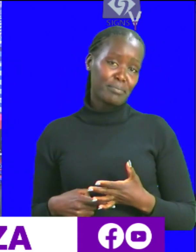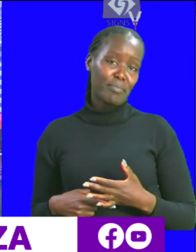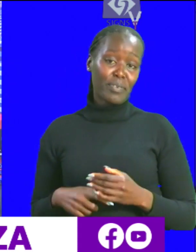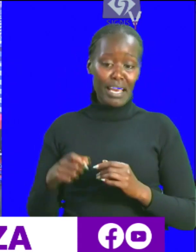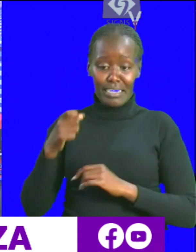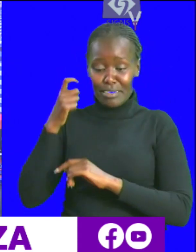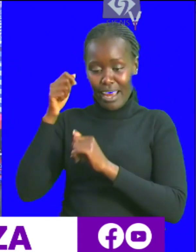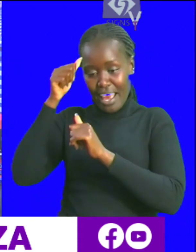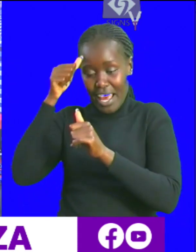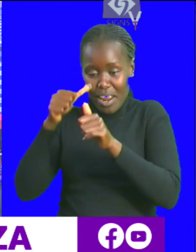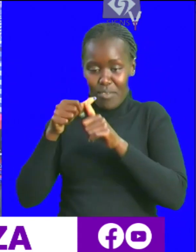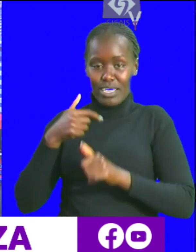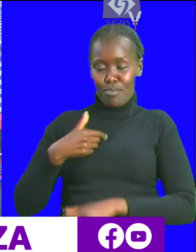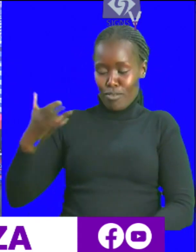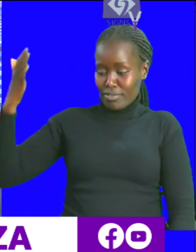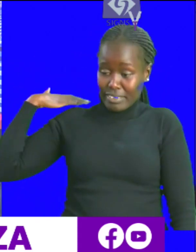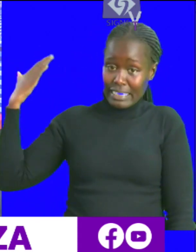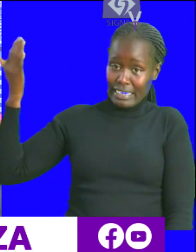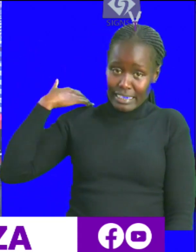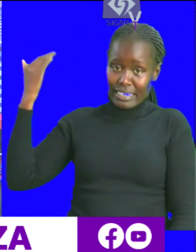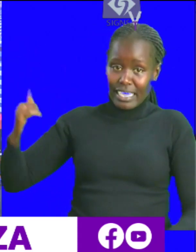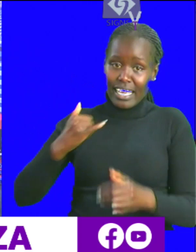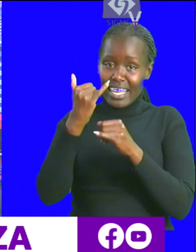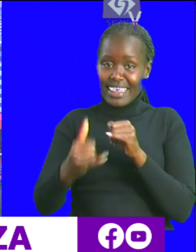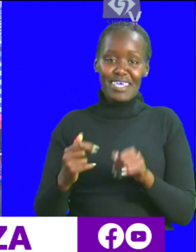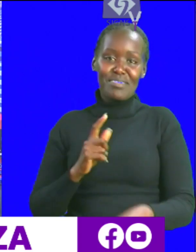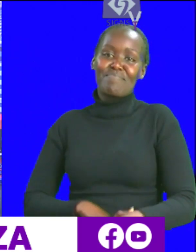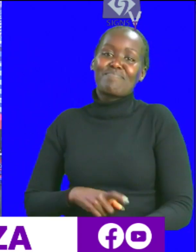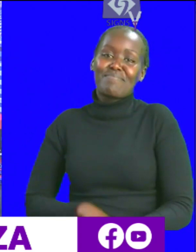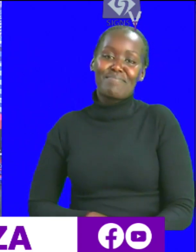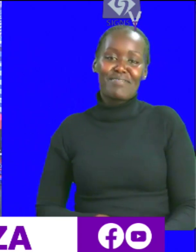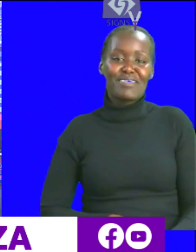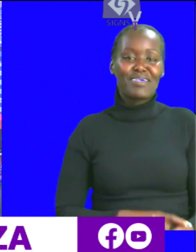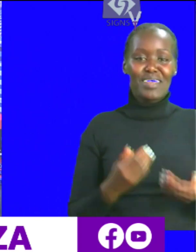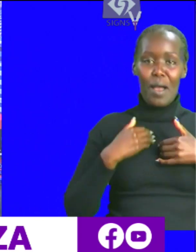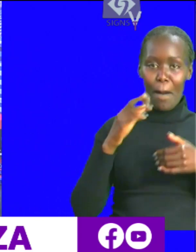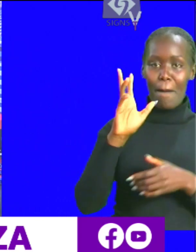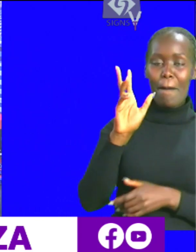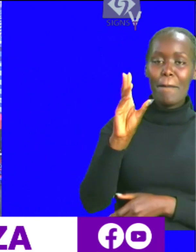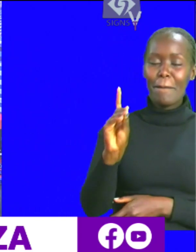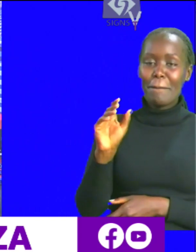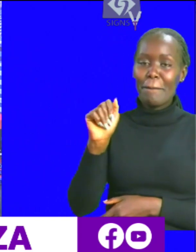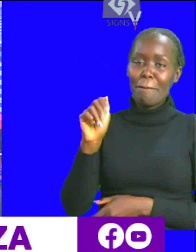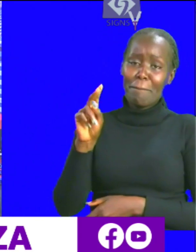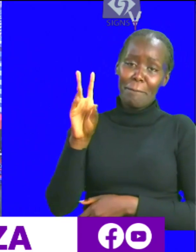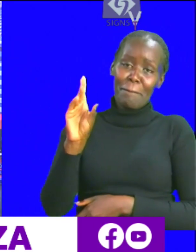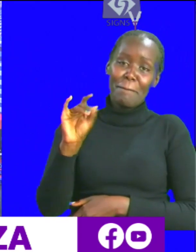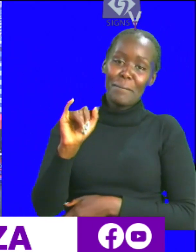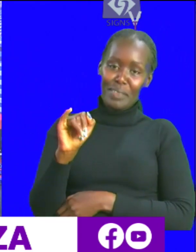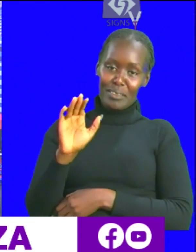thanks to my Sunday school teacher. Ah big up to him or her mwenye alifanya ka build confidence. Victor, saidi